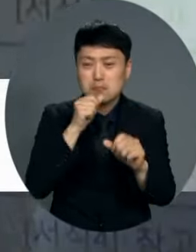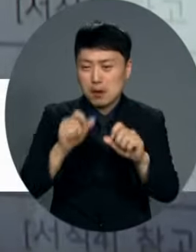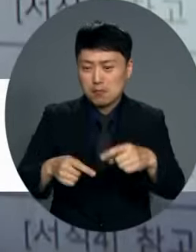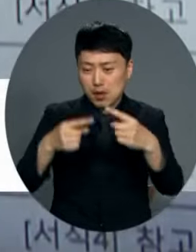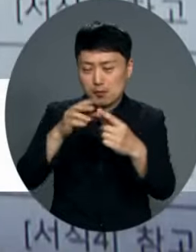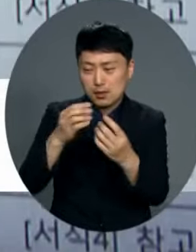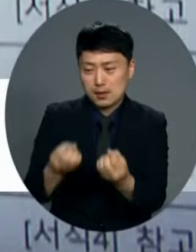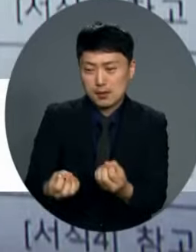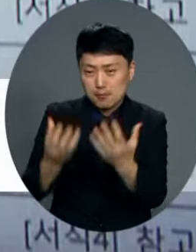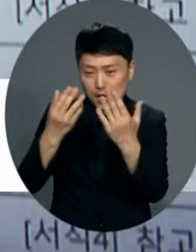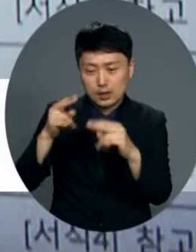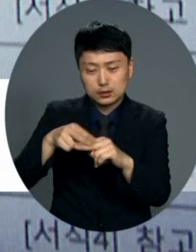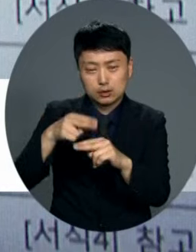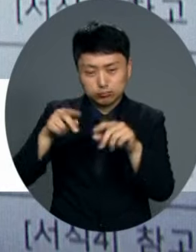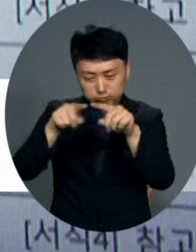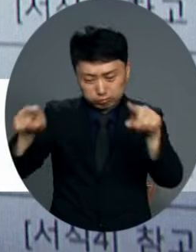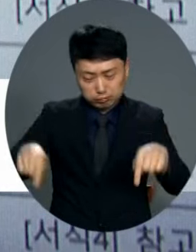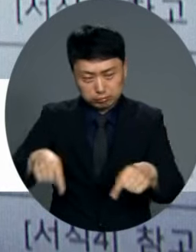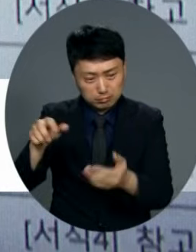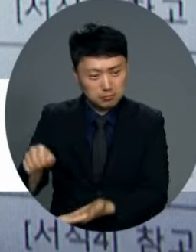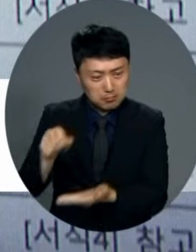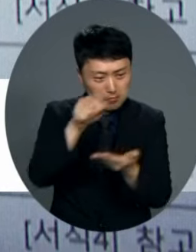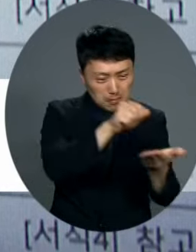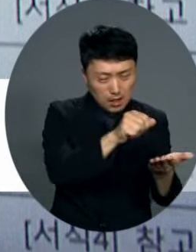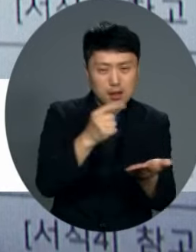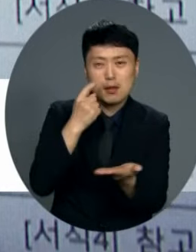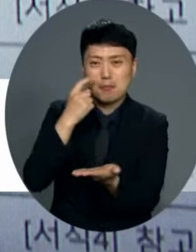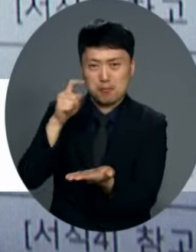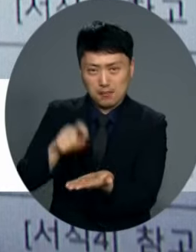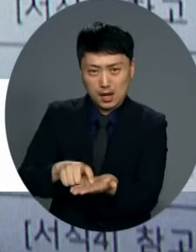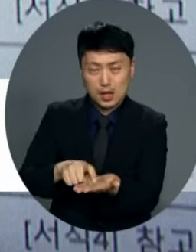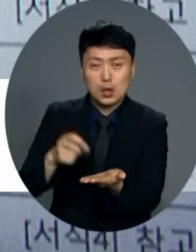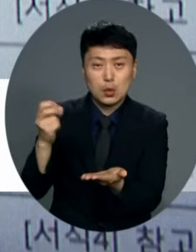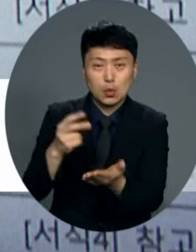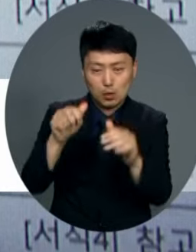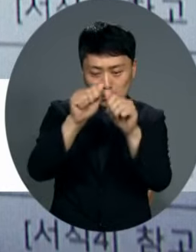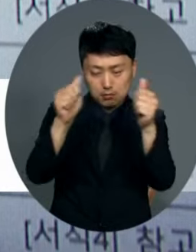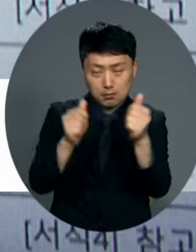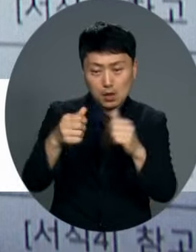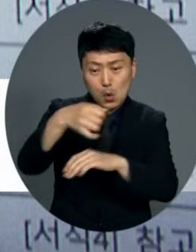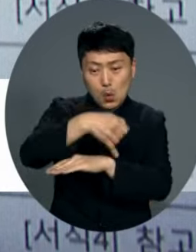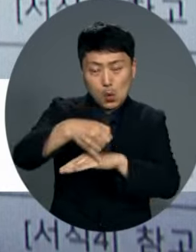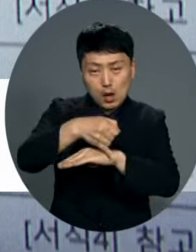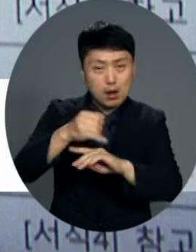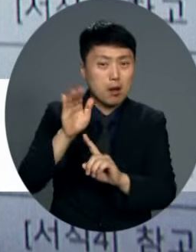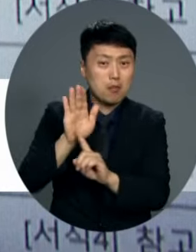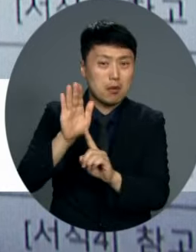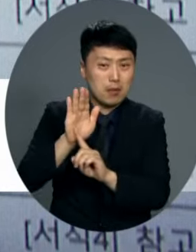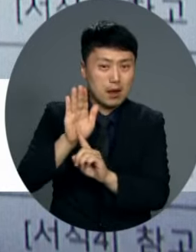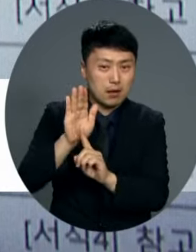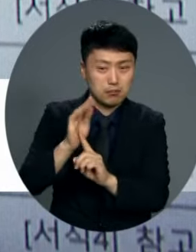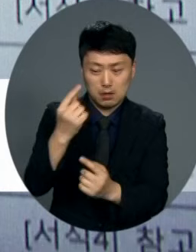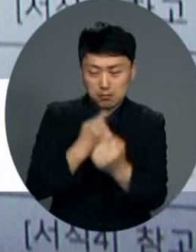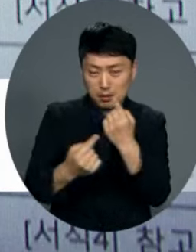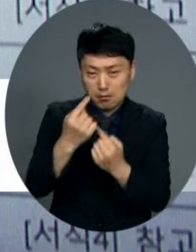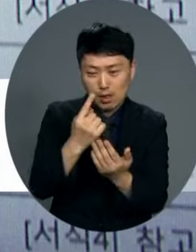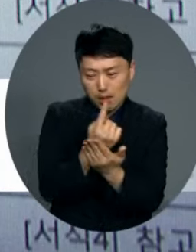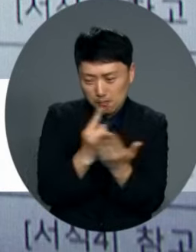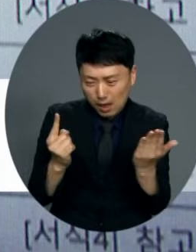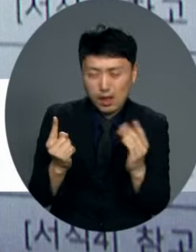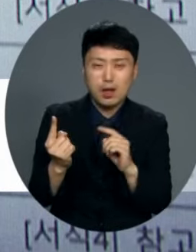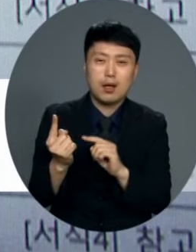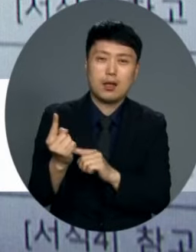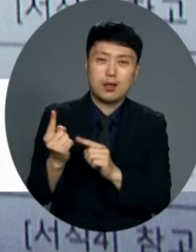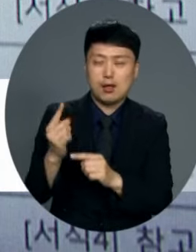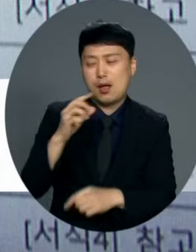돌렸다가 대구시 감사에서 적발됐습니다. 거기에다 조형물 디자인 공모전을 하면서 결격 사유가 있는 작품을